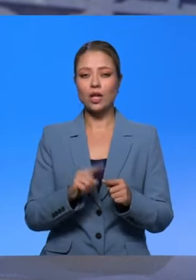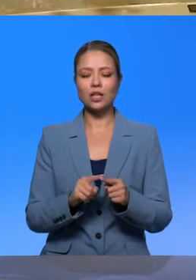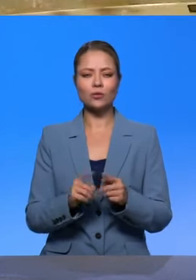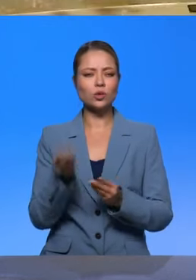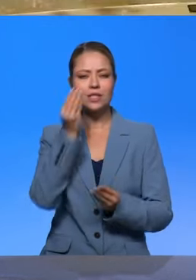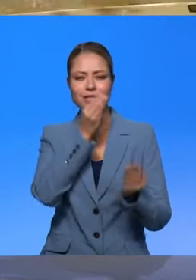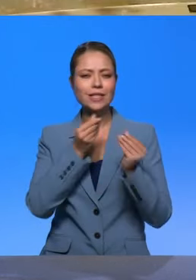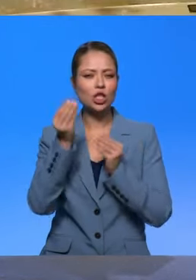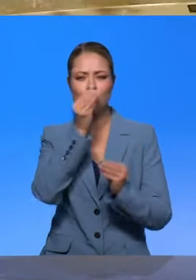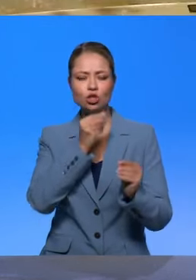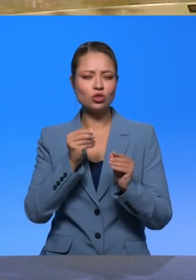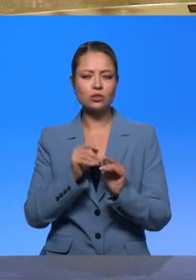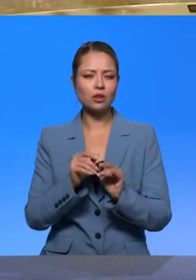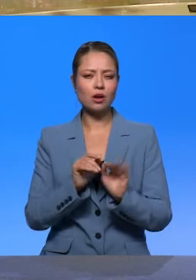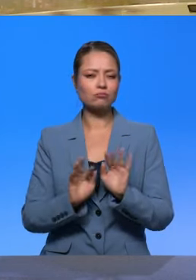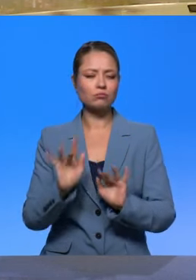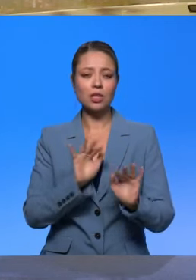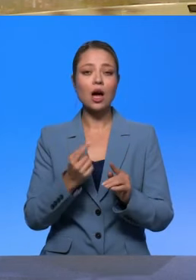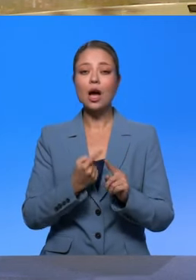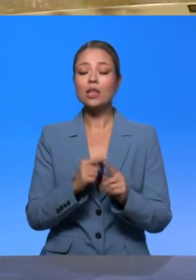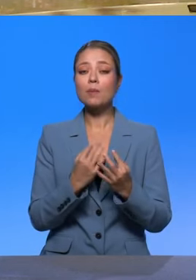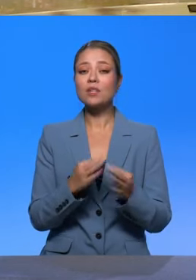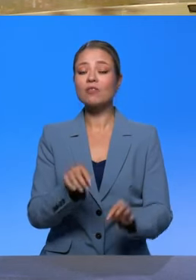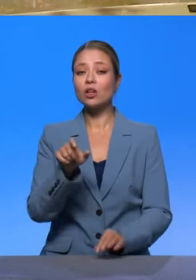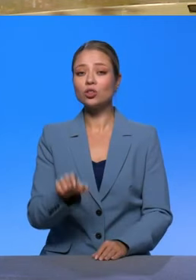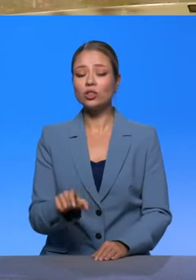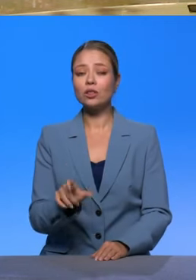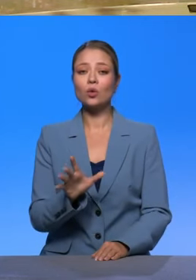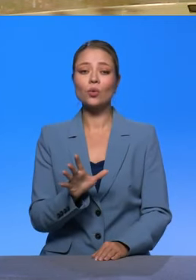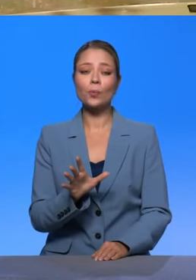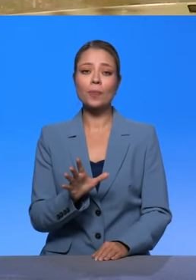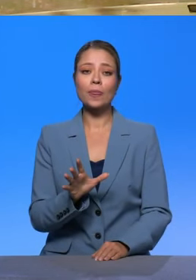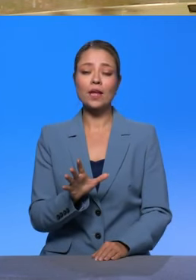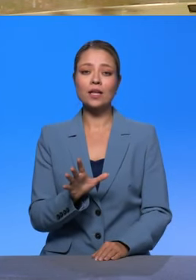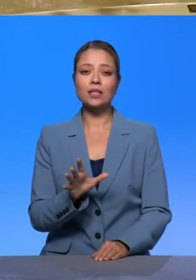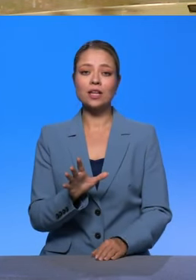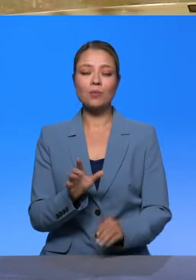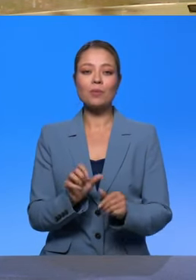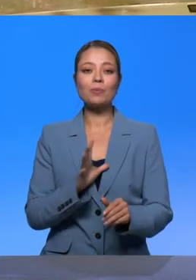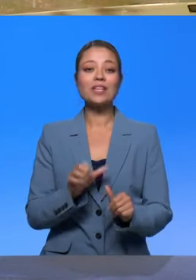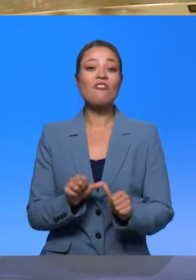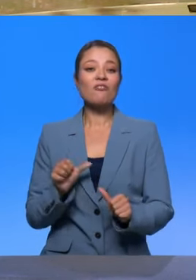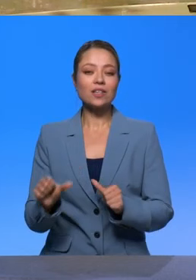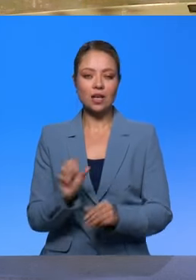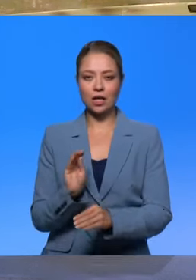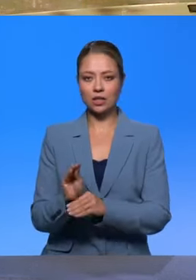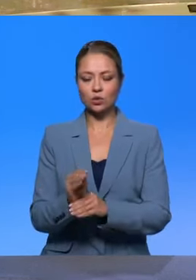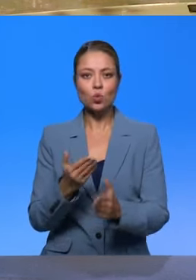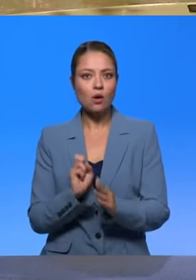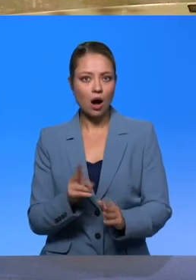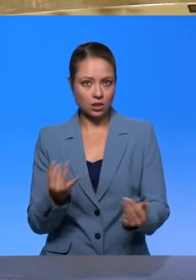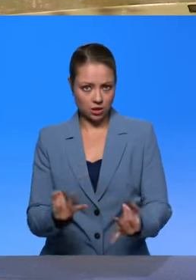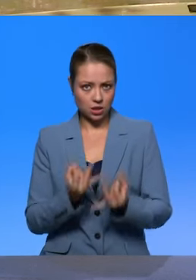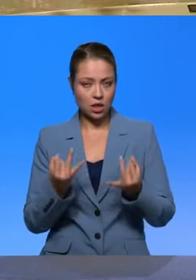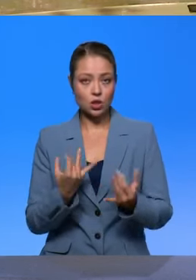что-то такое, что позволяет человеку быть, ну, в этой части не вне критики, да, ну, потому что вот интересно же, это как в песне,